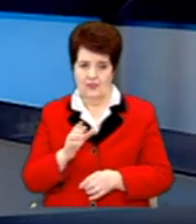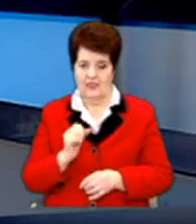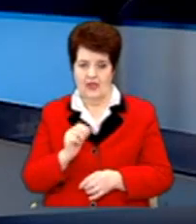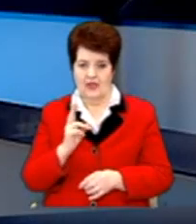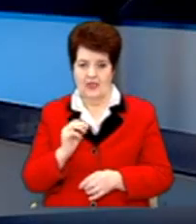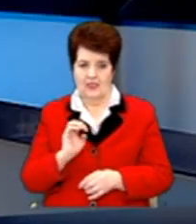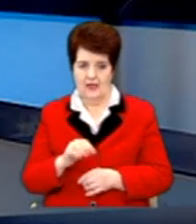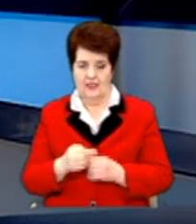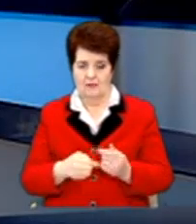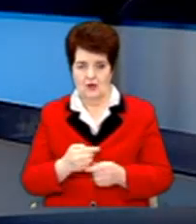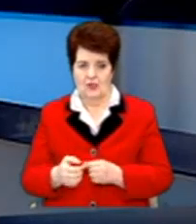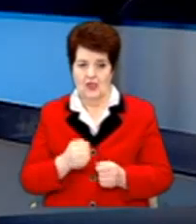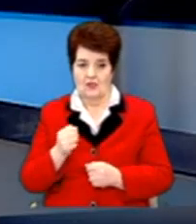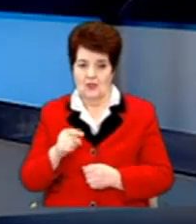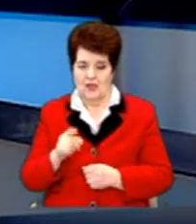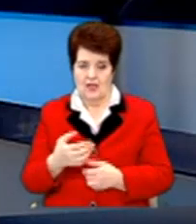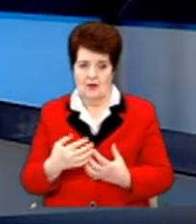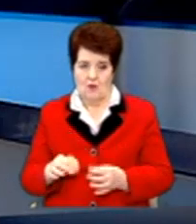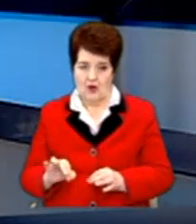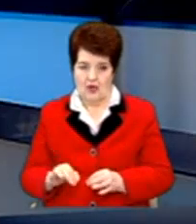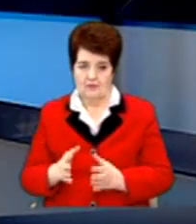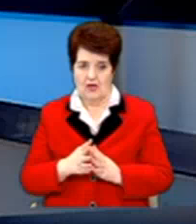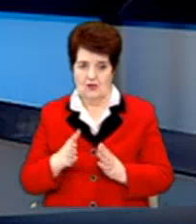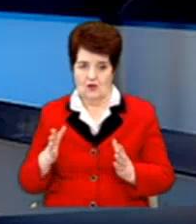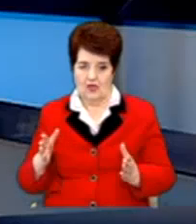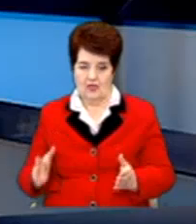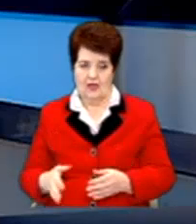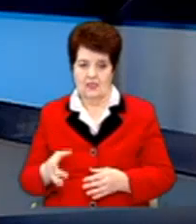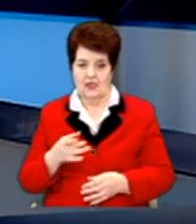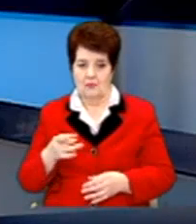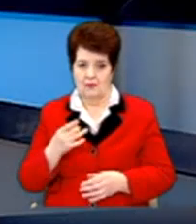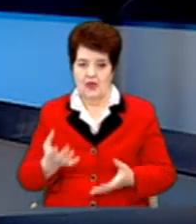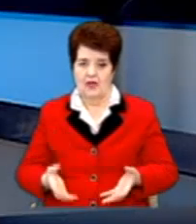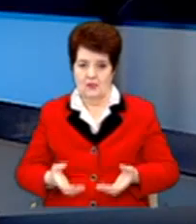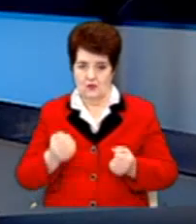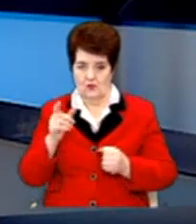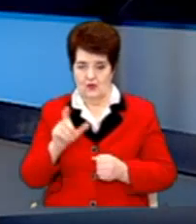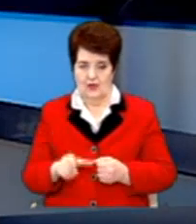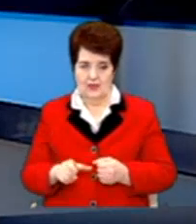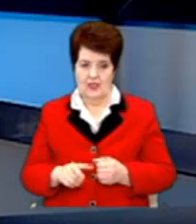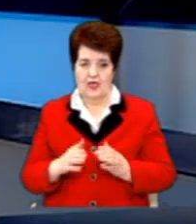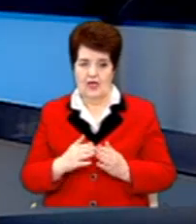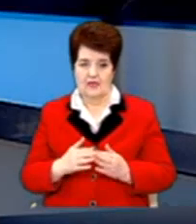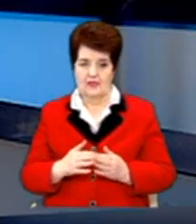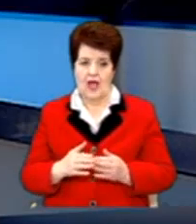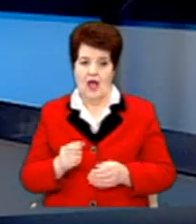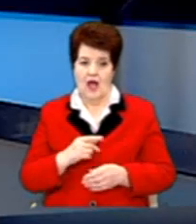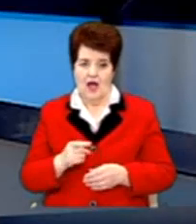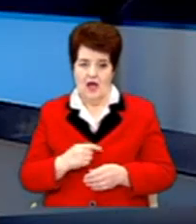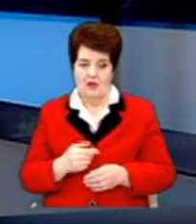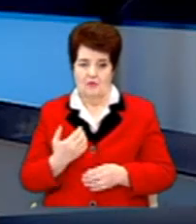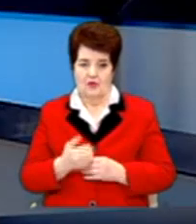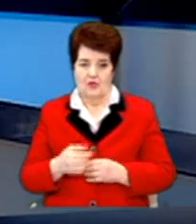în procesul de destituire inițiat de democrați. Majoritari în Senat, republicanii l-au susținut pe liderul de la Casa Albă, învinuit de presiune